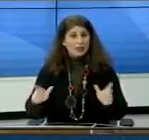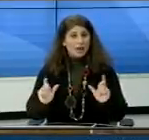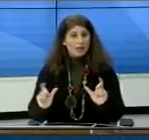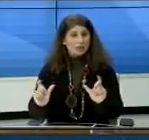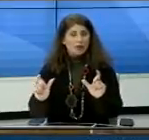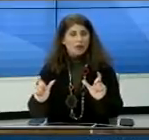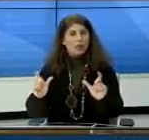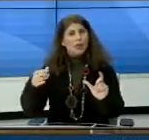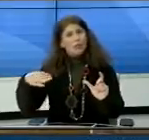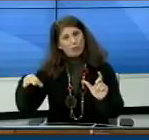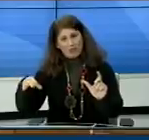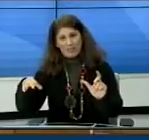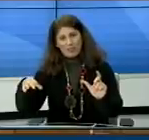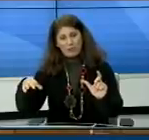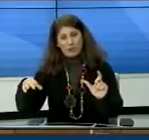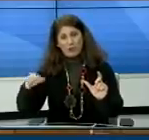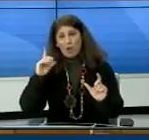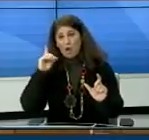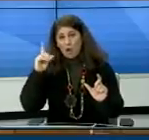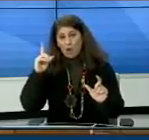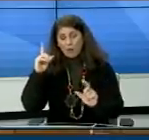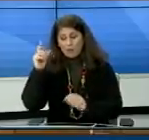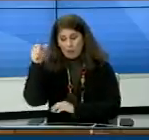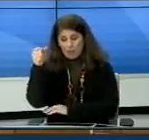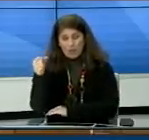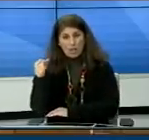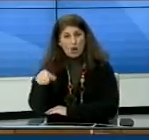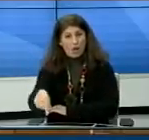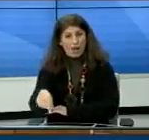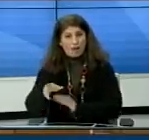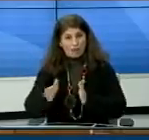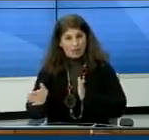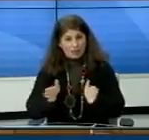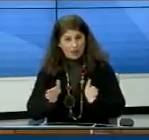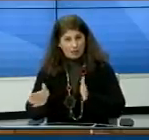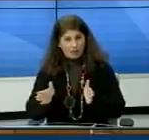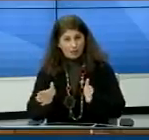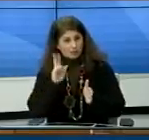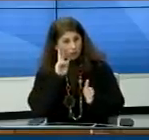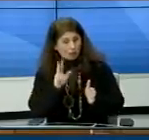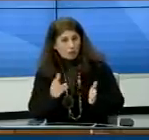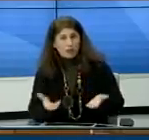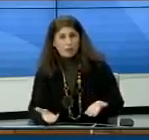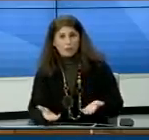πιο αδύναμους. Πρώτος πυλώνας αυτής της κατεύθυνσης είναι πια ορατός.